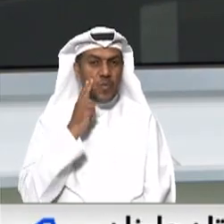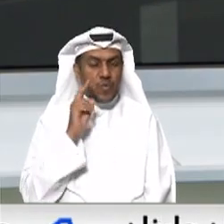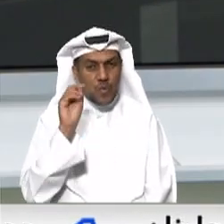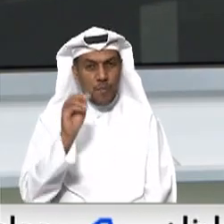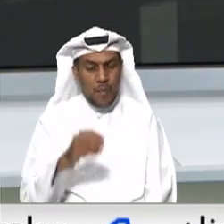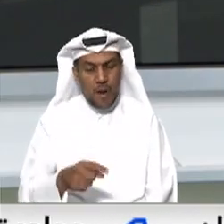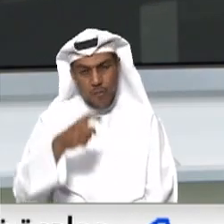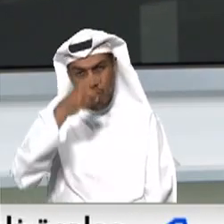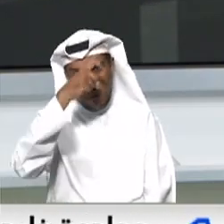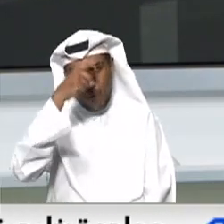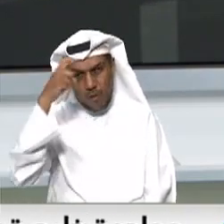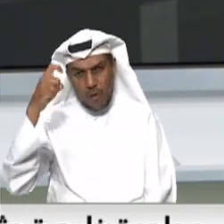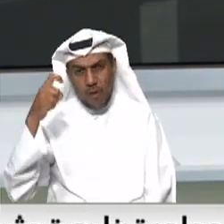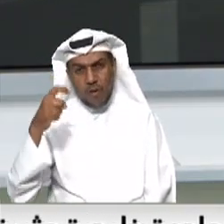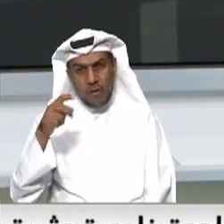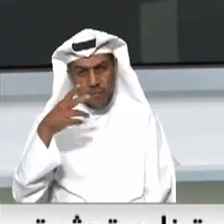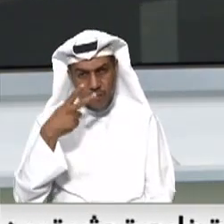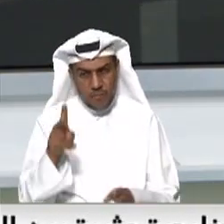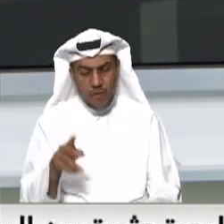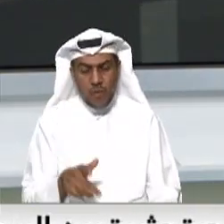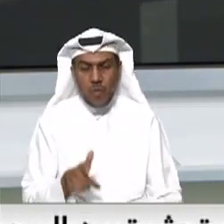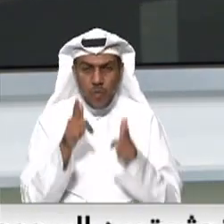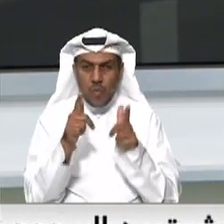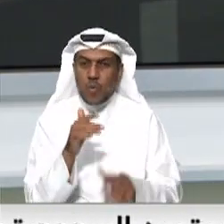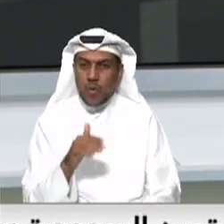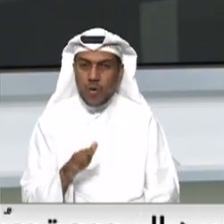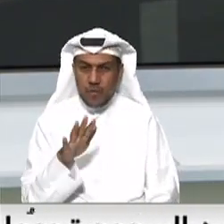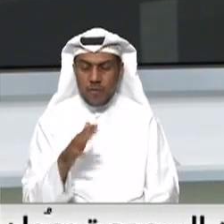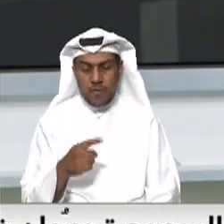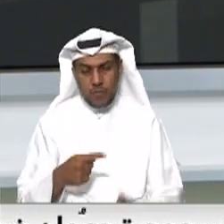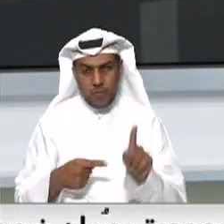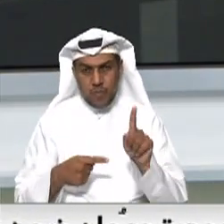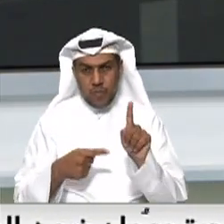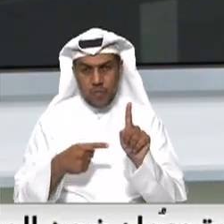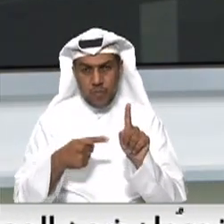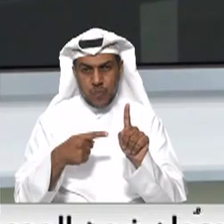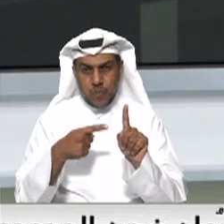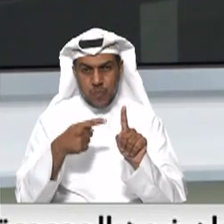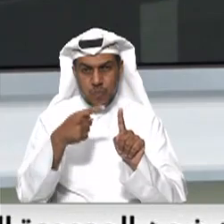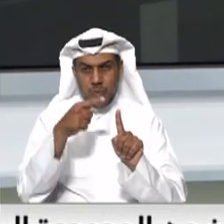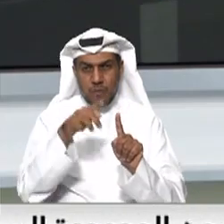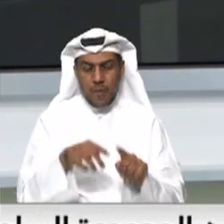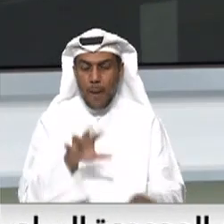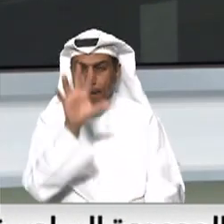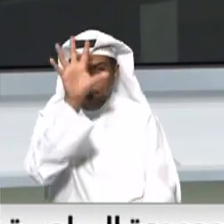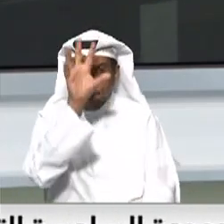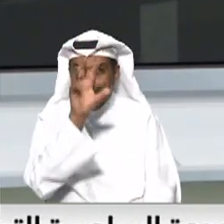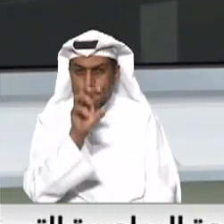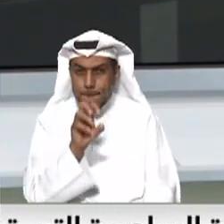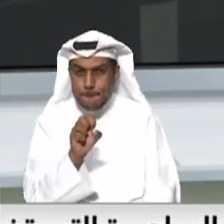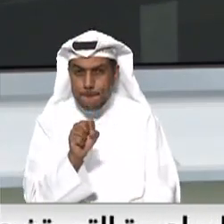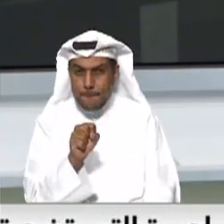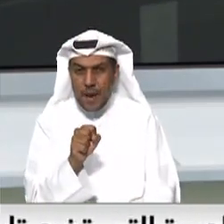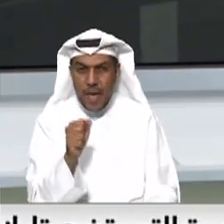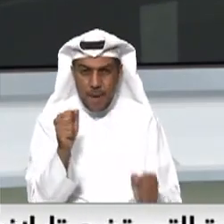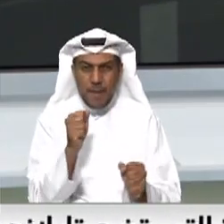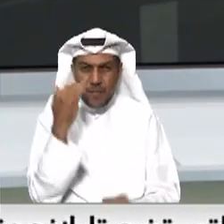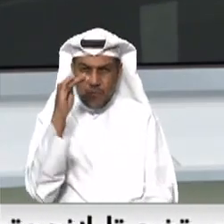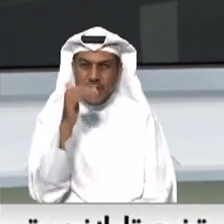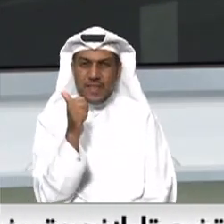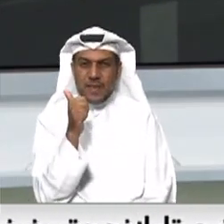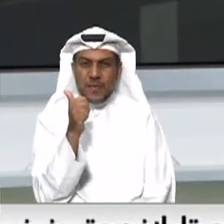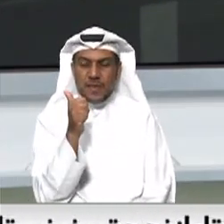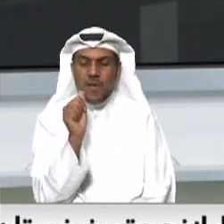الاجواء الحاره راح تستمر ويانا خلال النهار وارتفاع تدريجي في درجات الحراره الاج لا تزال موجوده في الفترات المتاخره من الليل والفجر